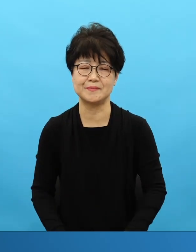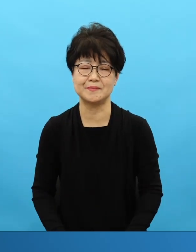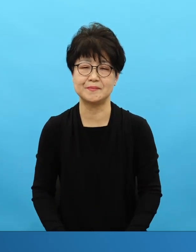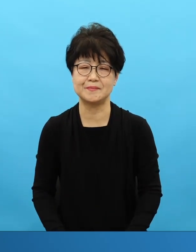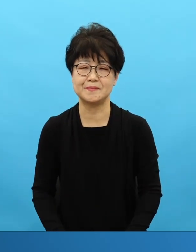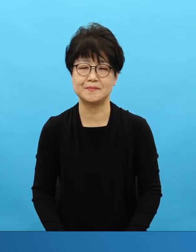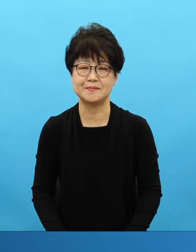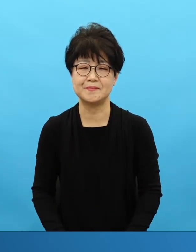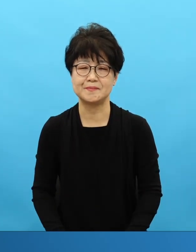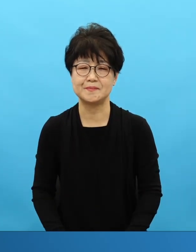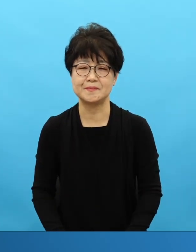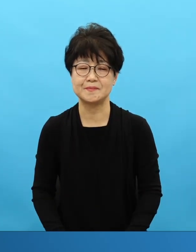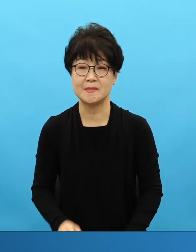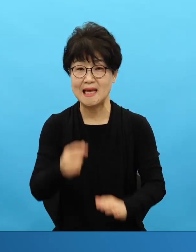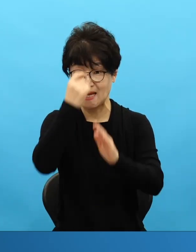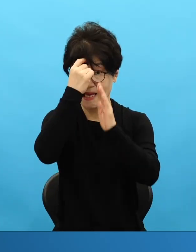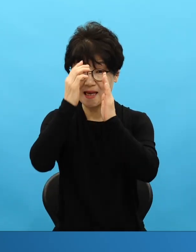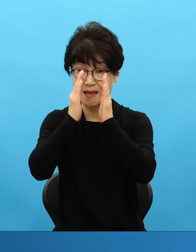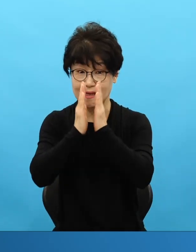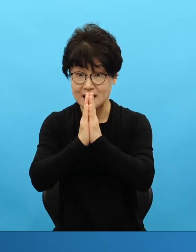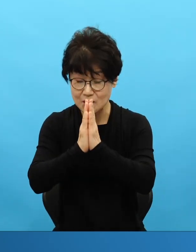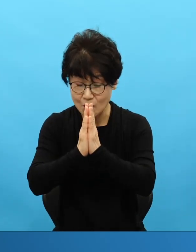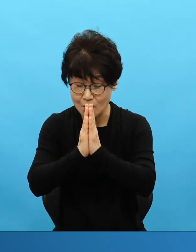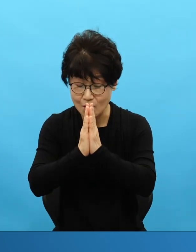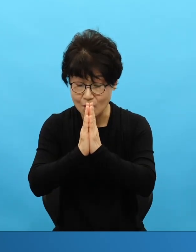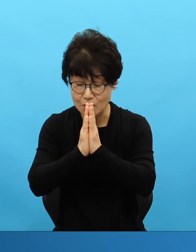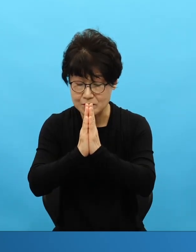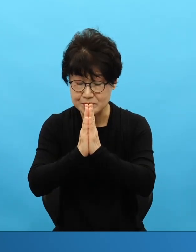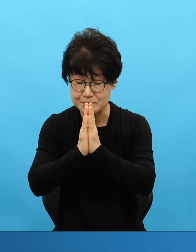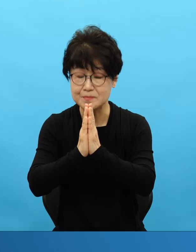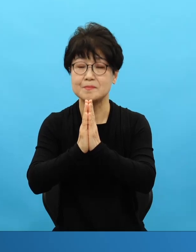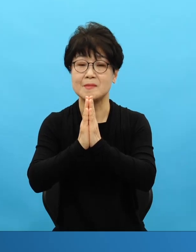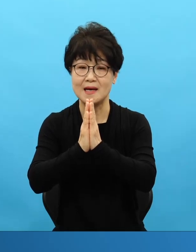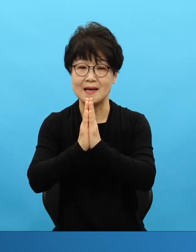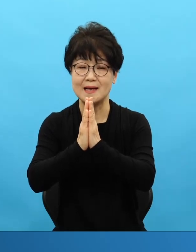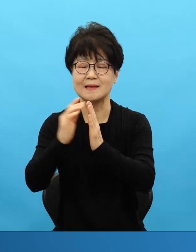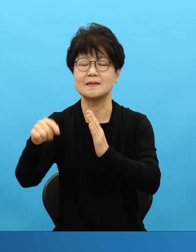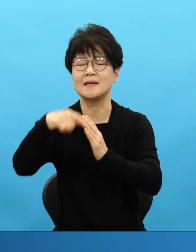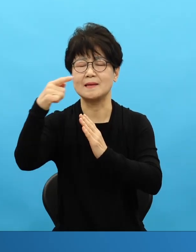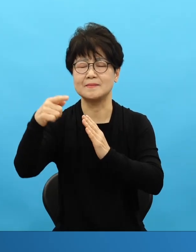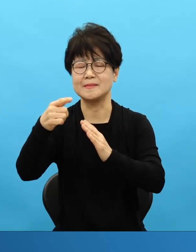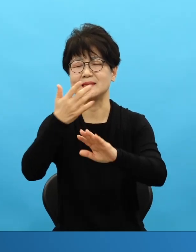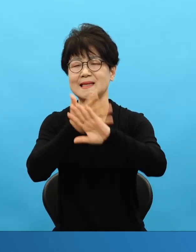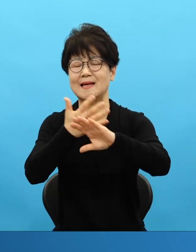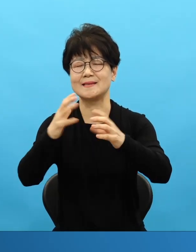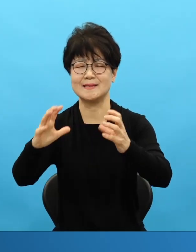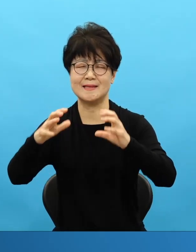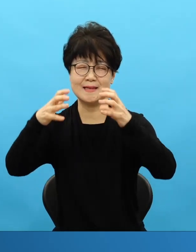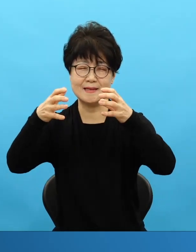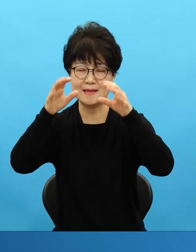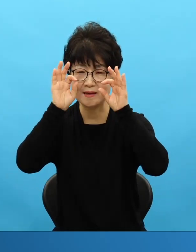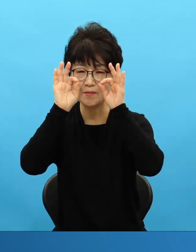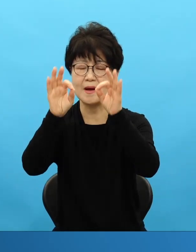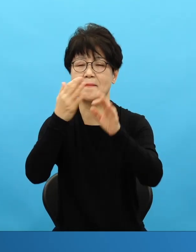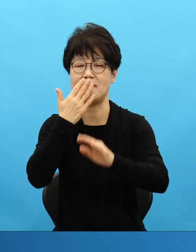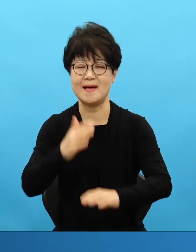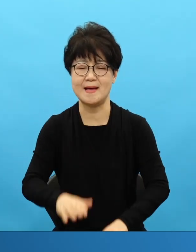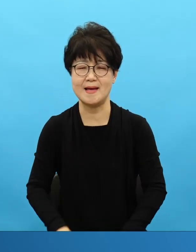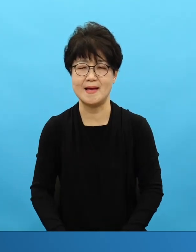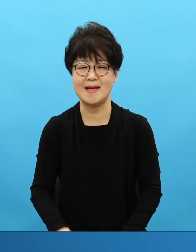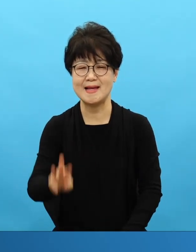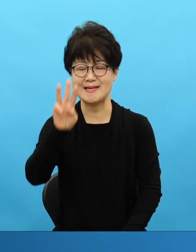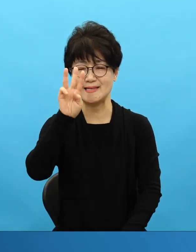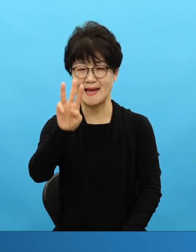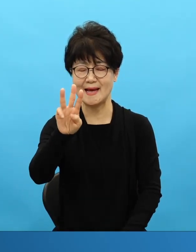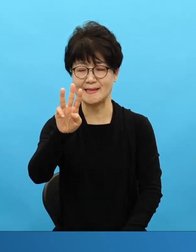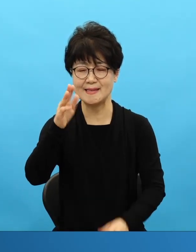다른 세계 완전히 보입니다. Just doing that, you will see a completely different world. 이걸 보고 삼집중이라고 합니다. That is what we